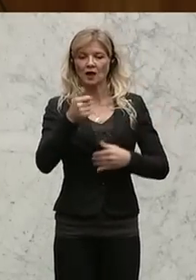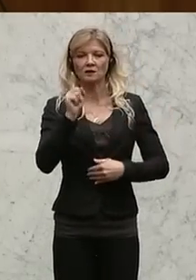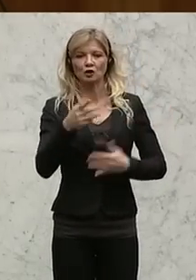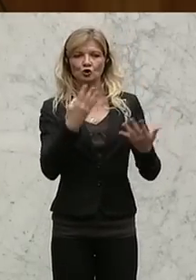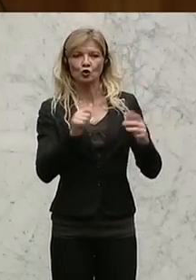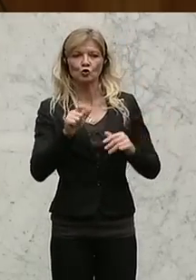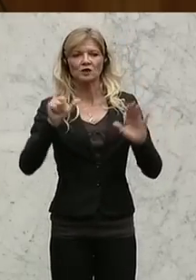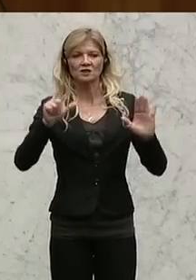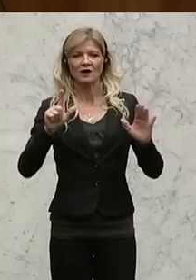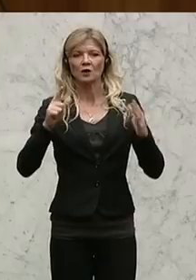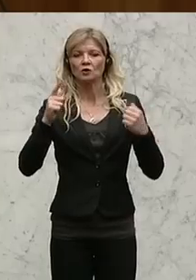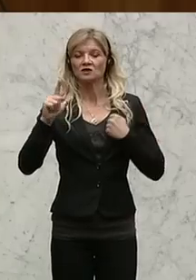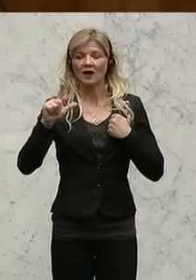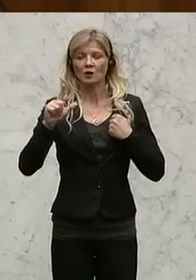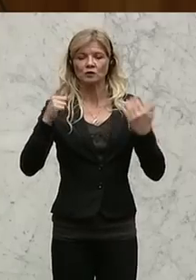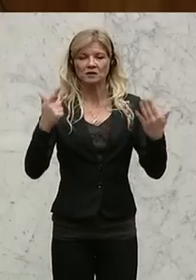im Rahmen der Autonomie,